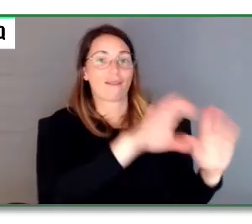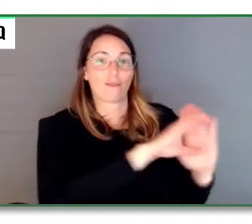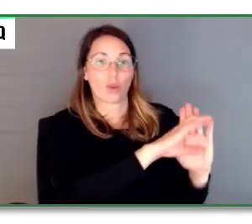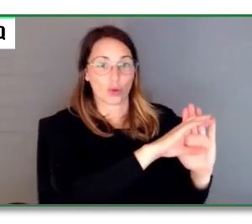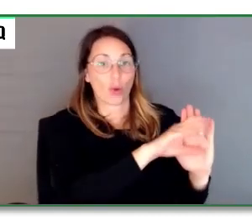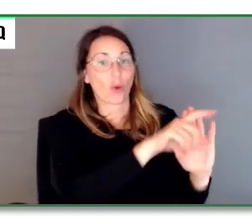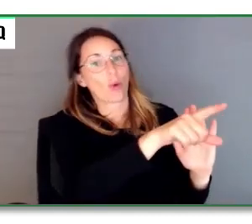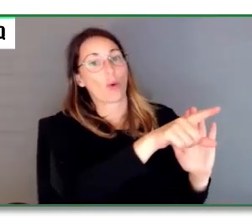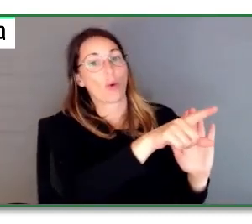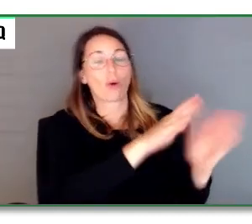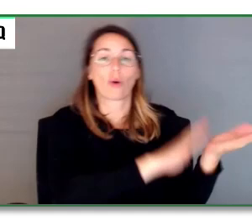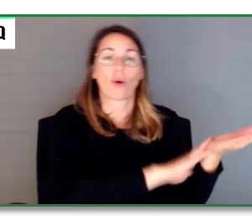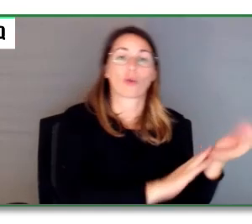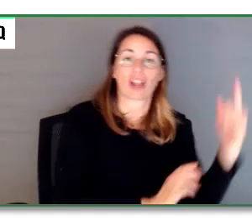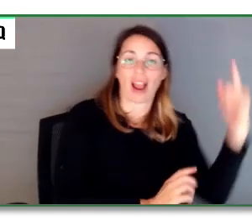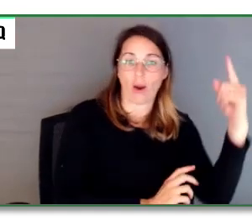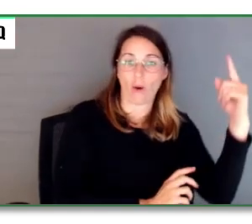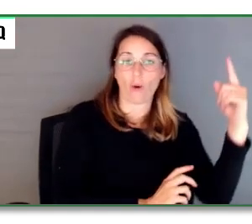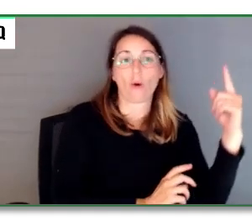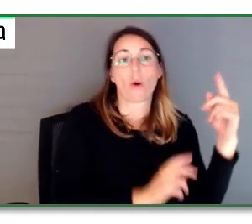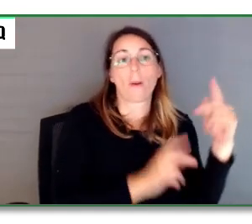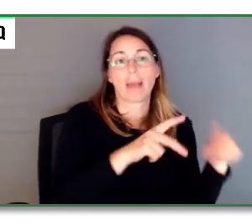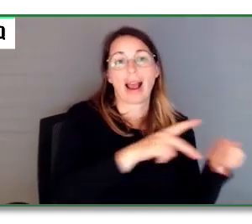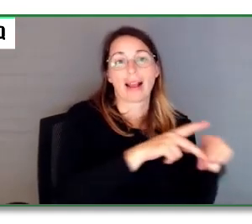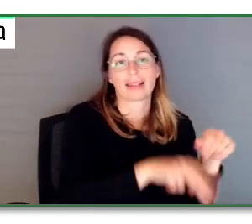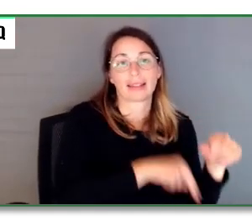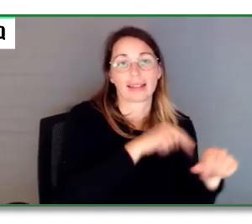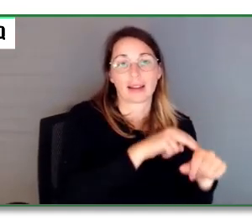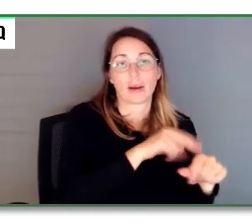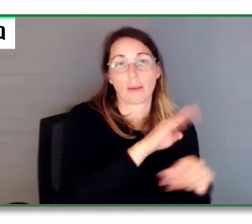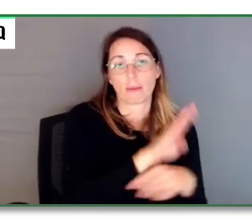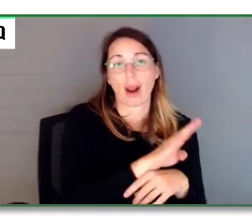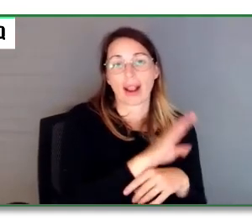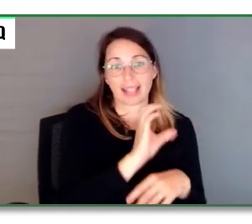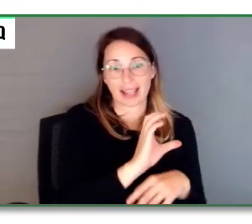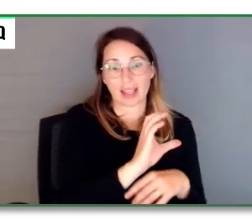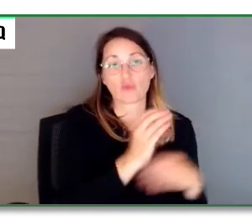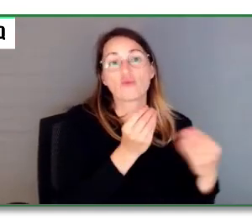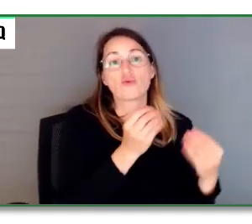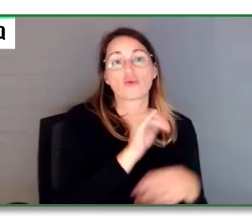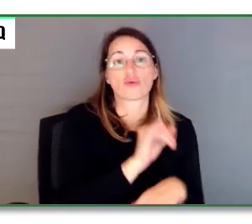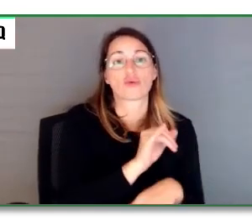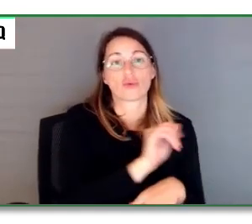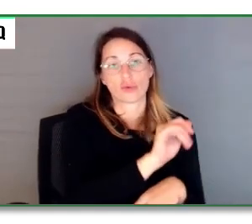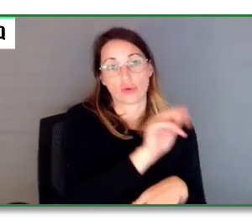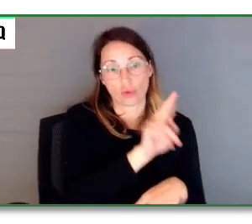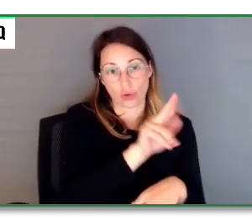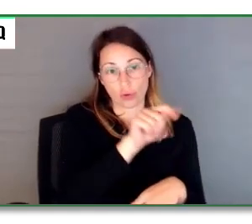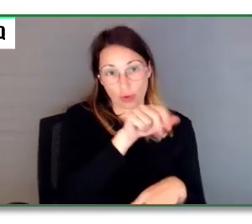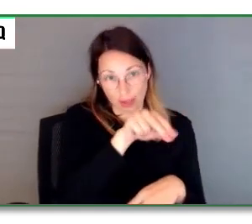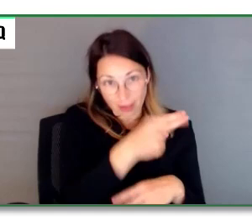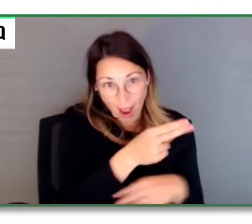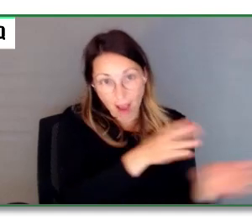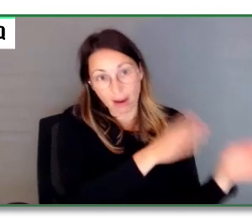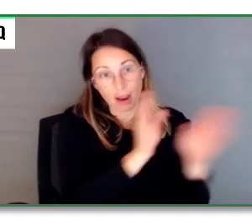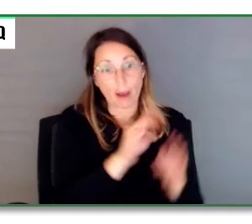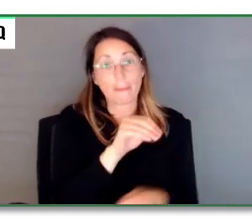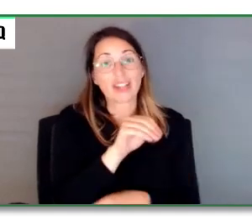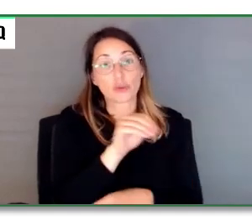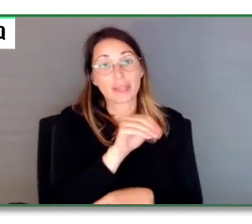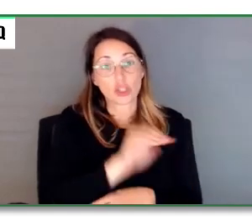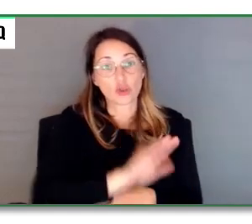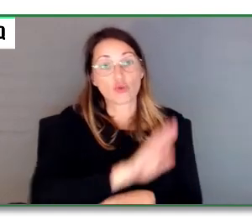le parc national de Bryce Canyon au Utah, le Machu Picchu, le parc national de Yosemite